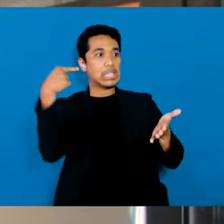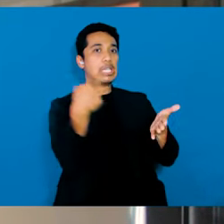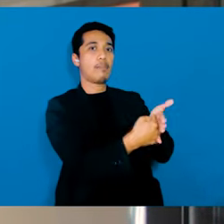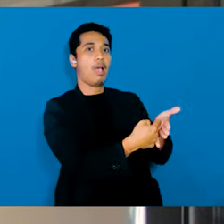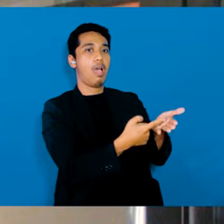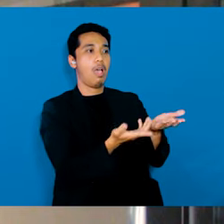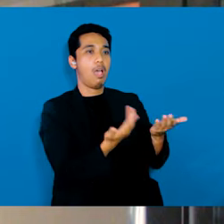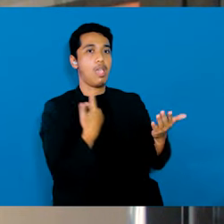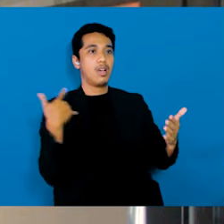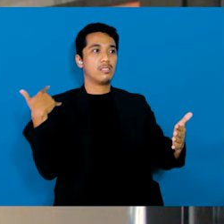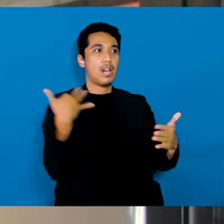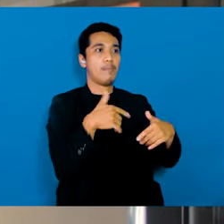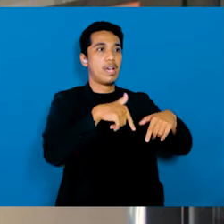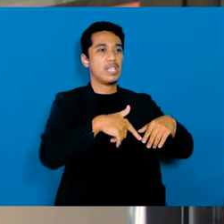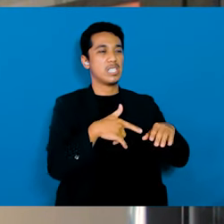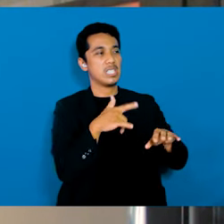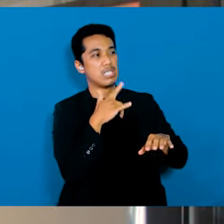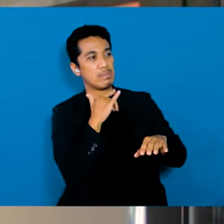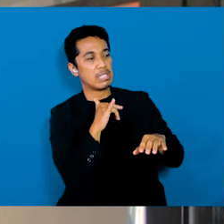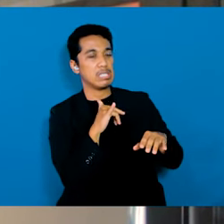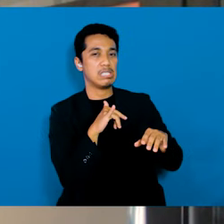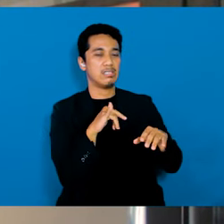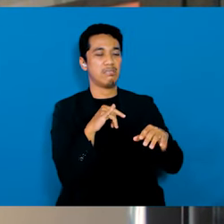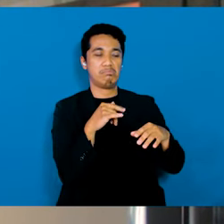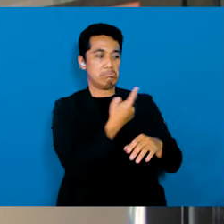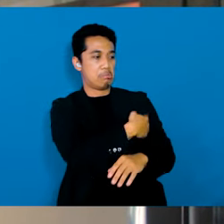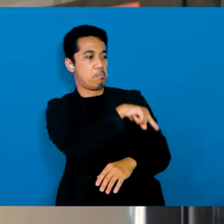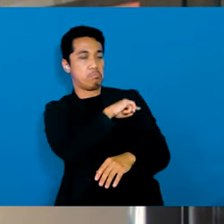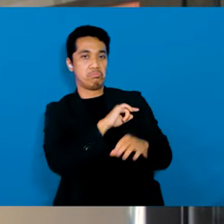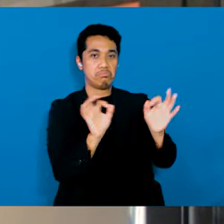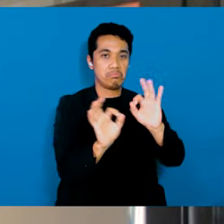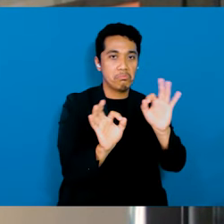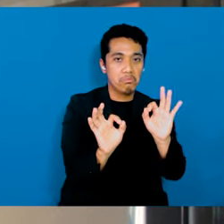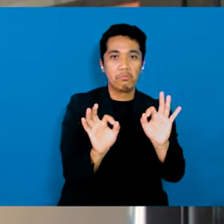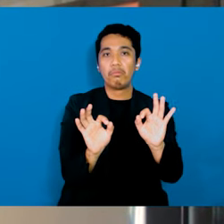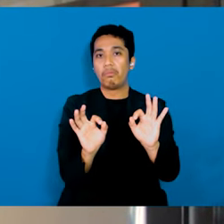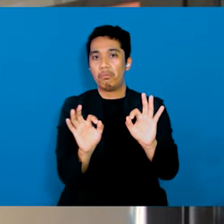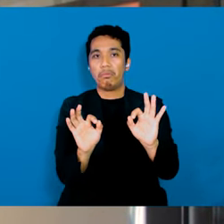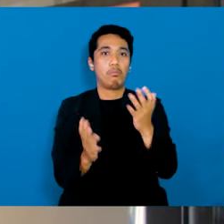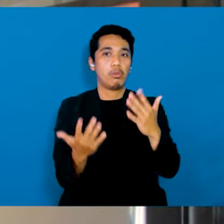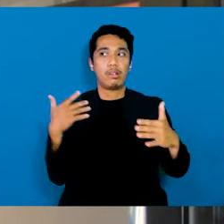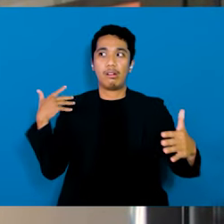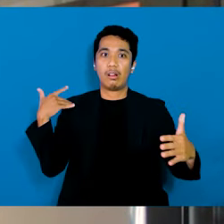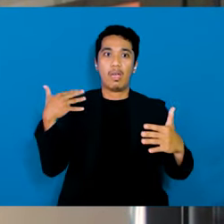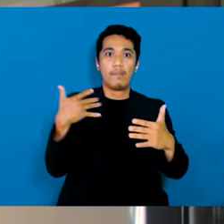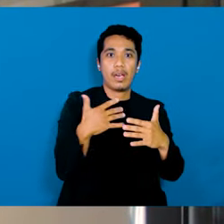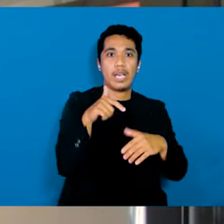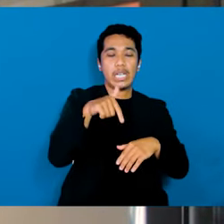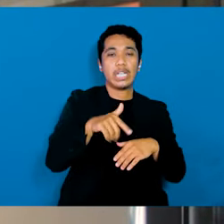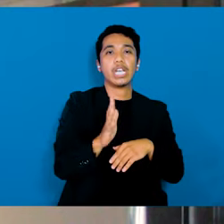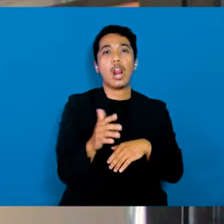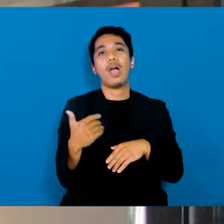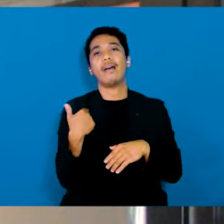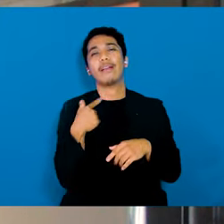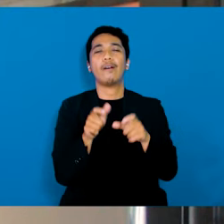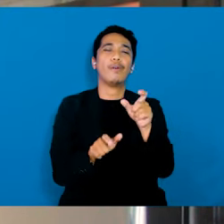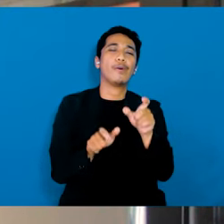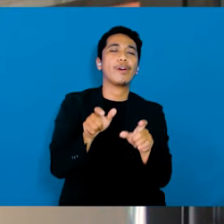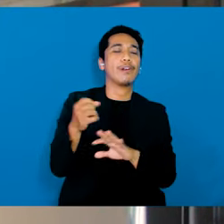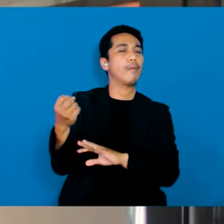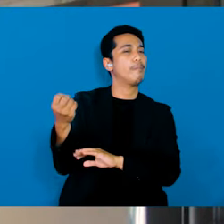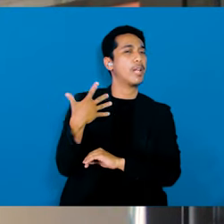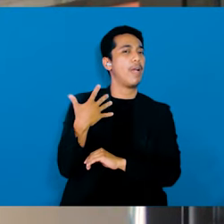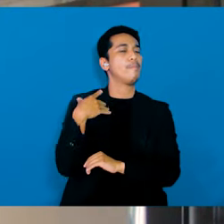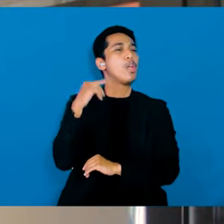stigma-stigma kayak gitu, yang selama ini dianggap kita nggak mampu dan sebagainya. Dan mungkin selama ini kalau ada orang